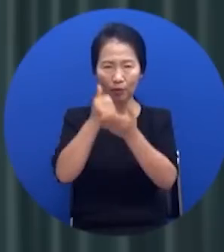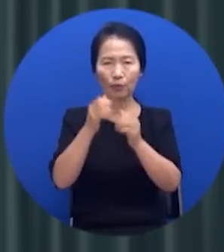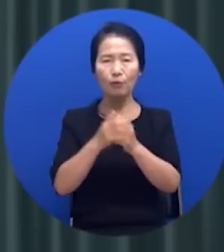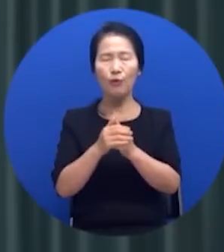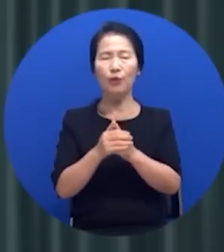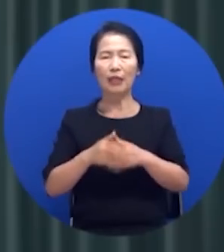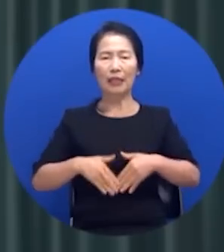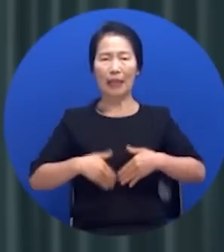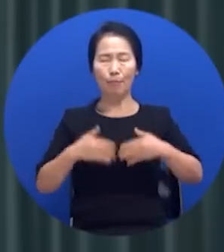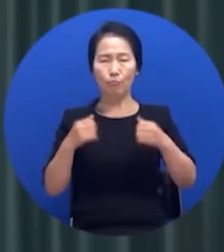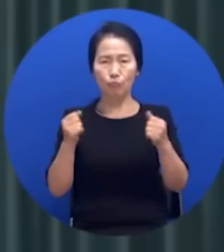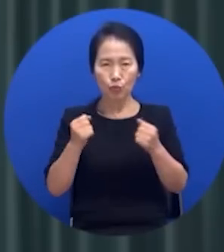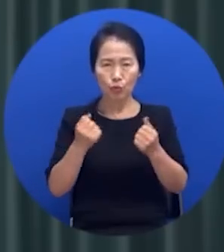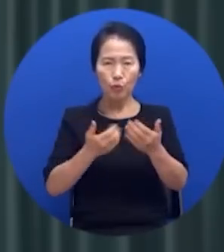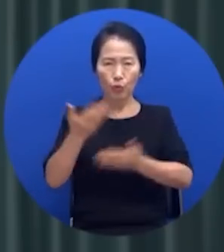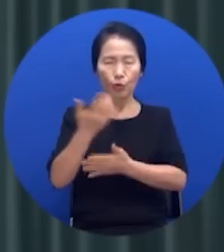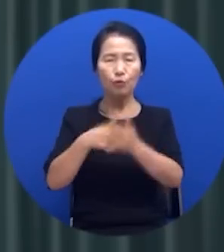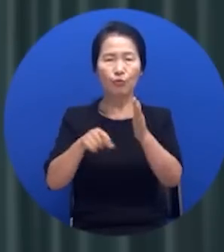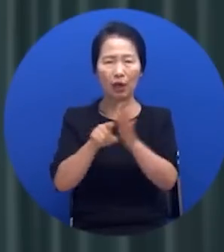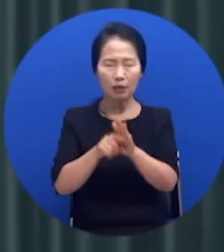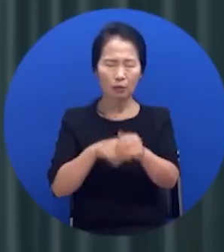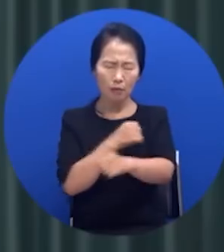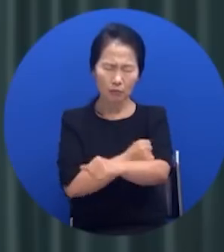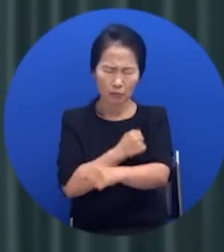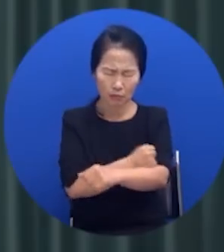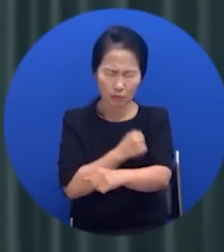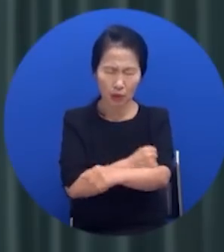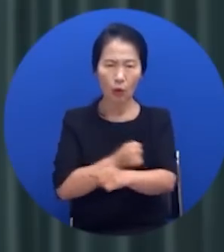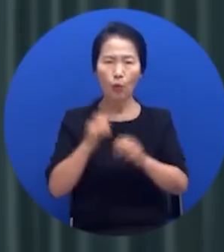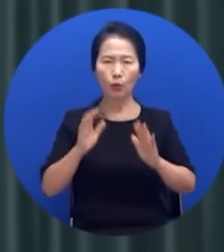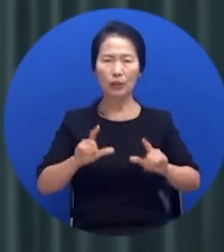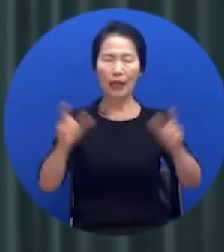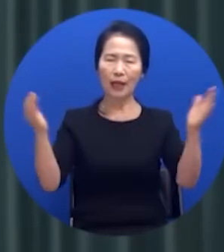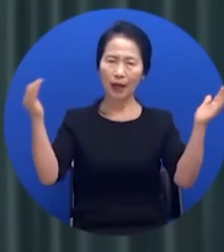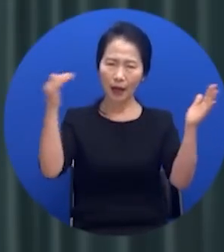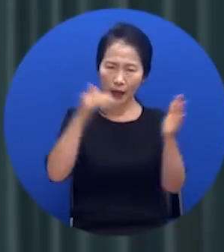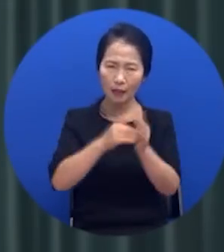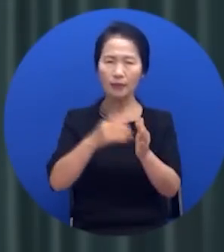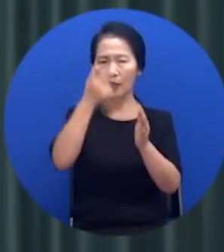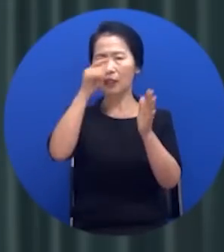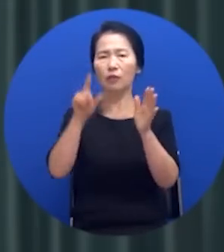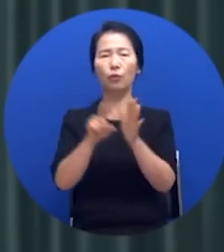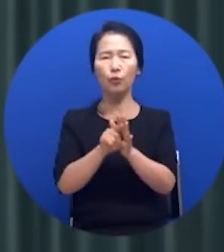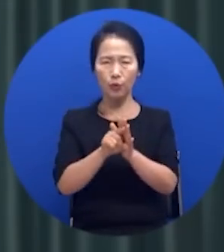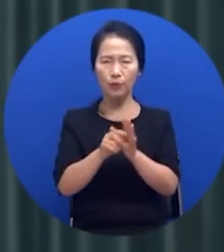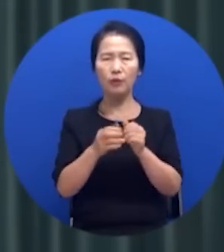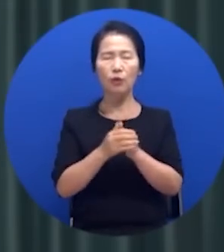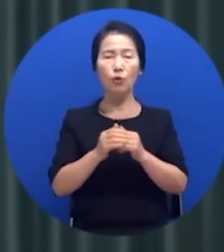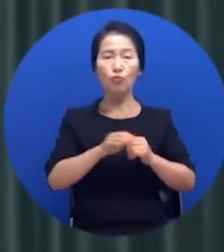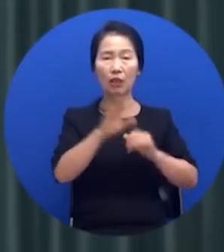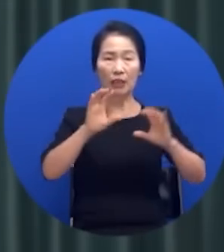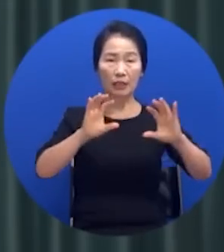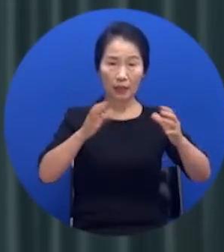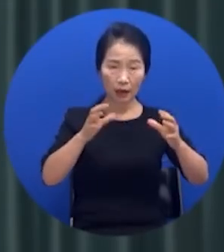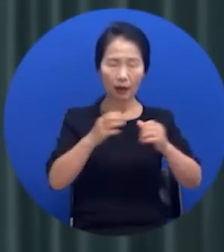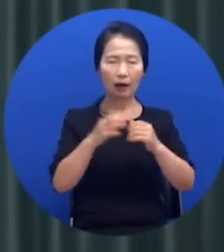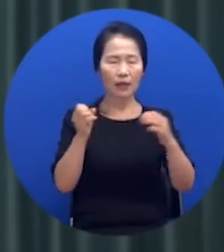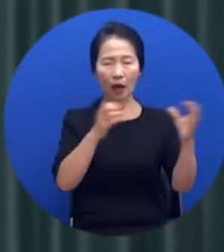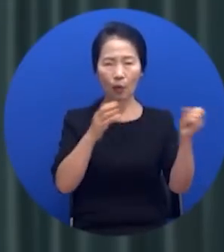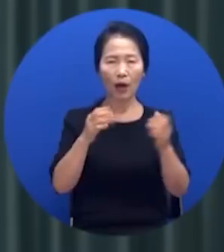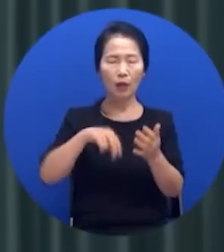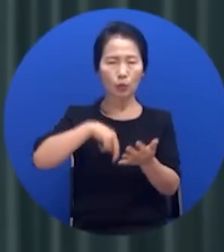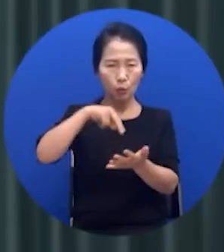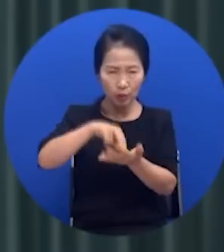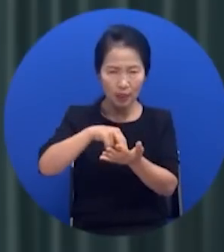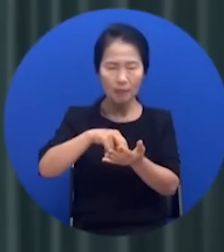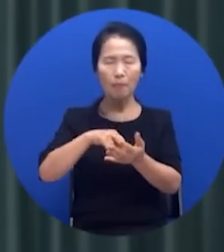남북교류를 위한 오늘날의 노력에 이르기까지 기독교는 우리나라의 개화와 독립과